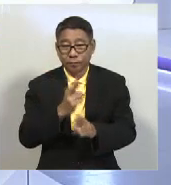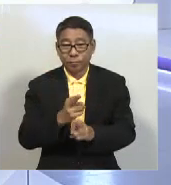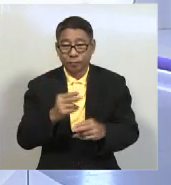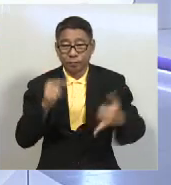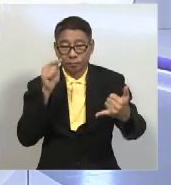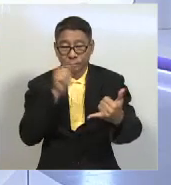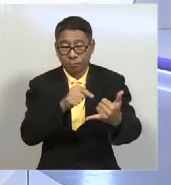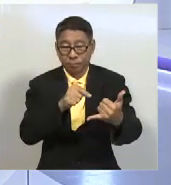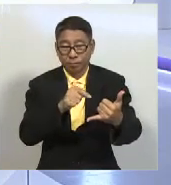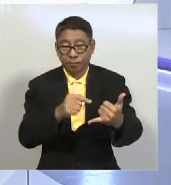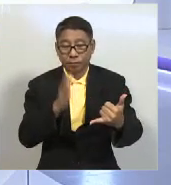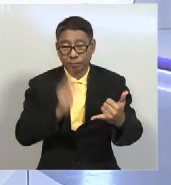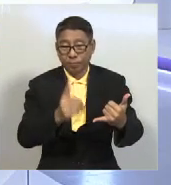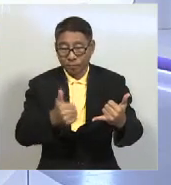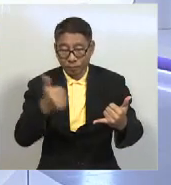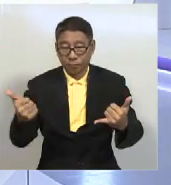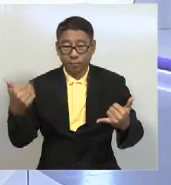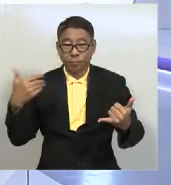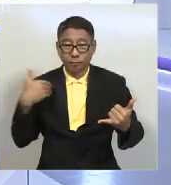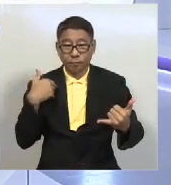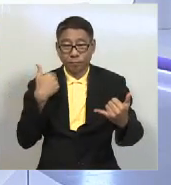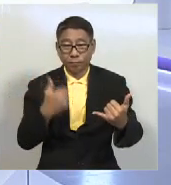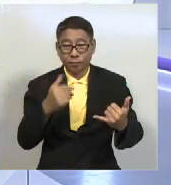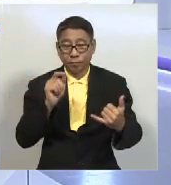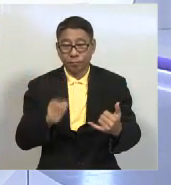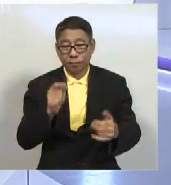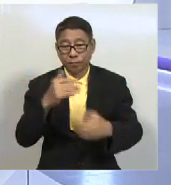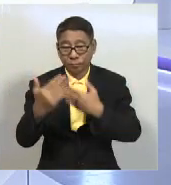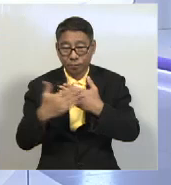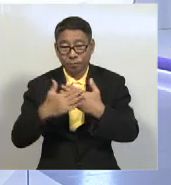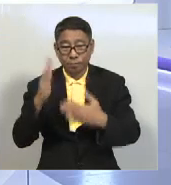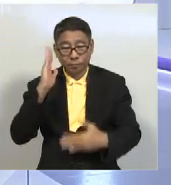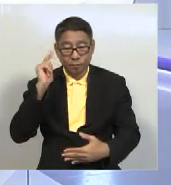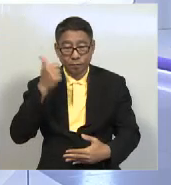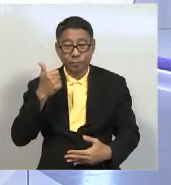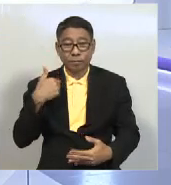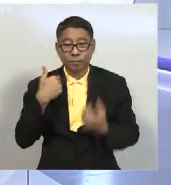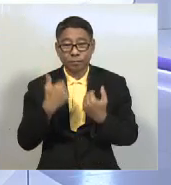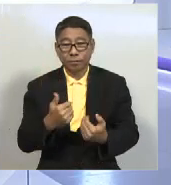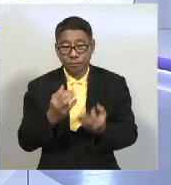แค่คุณเขารักษาคนอื่นด้วย ใช ่เพราะฉะนั้นก็ต้องเตือนกันสักหน่อยผู้ปกครองเนี่ยสำคัญเลย